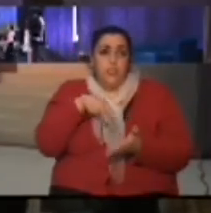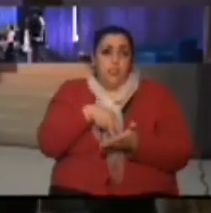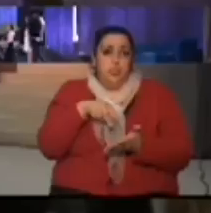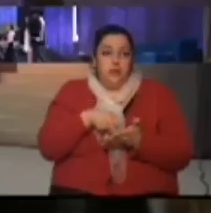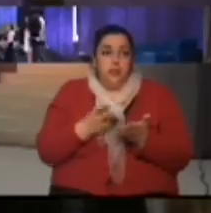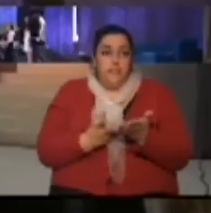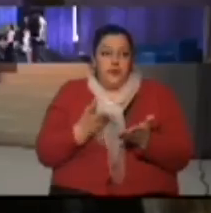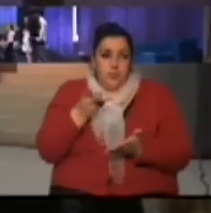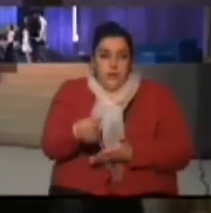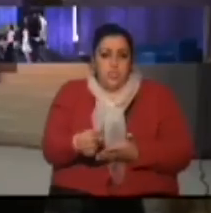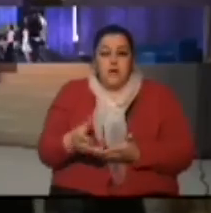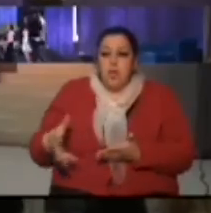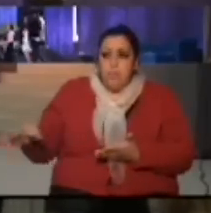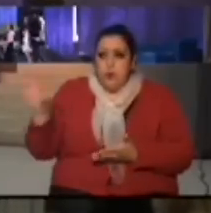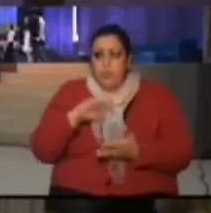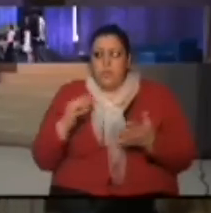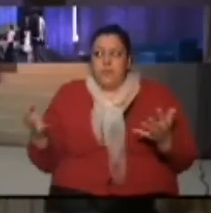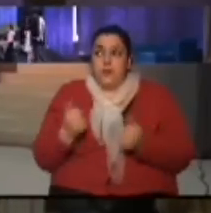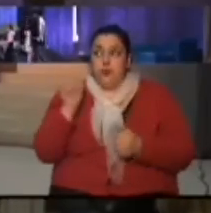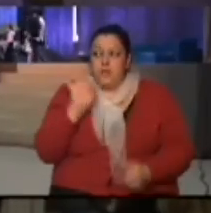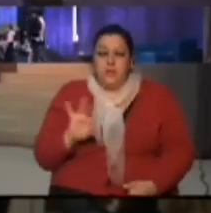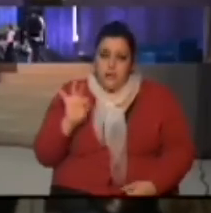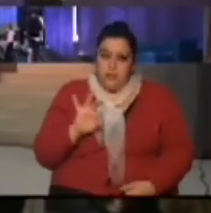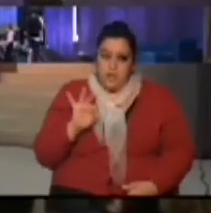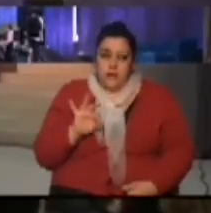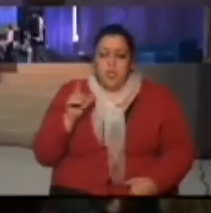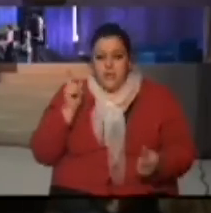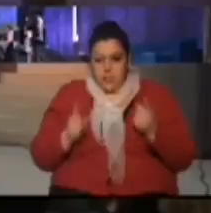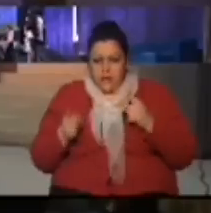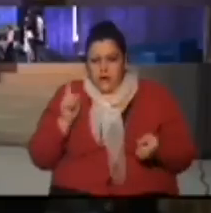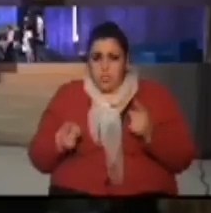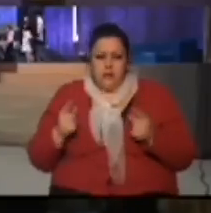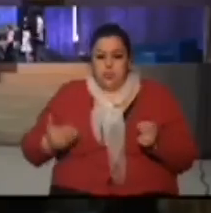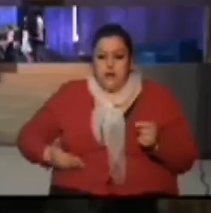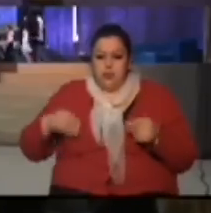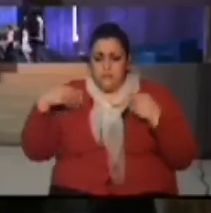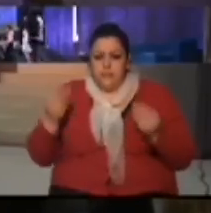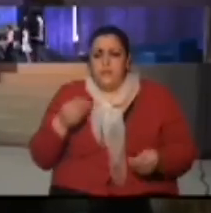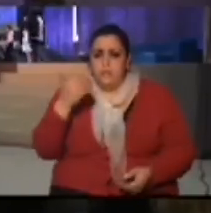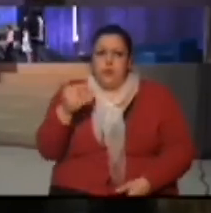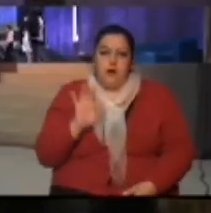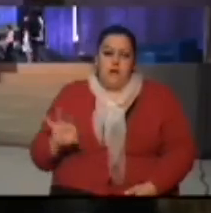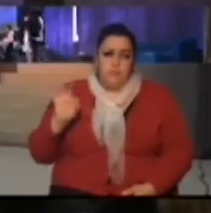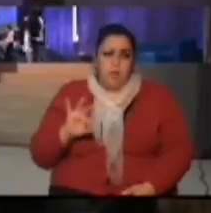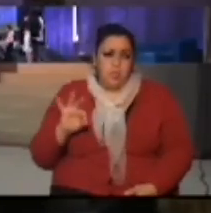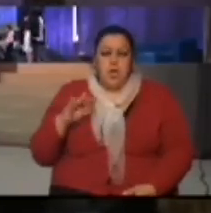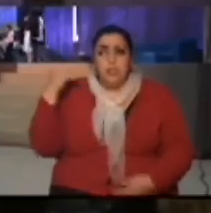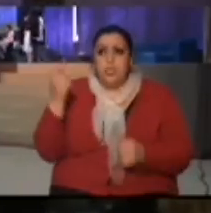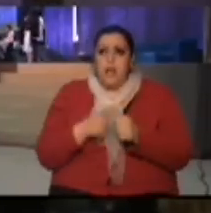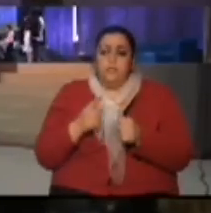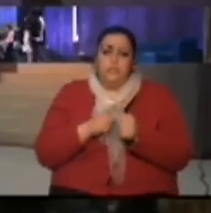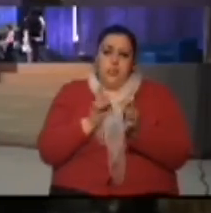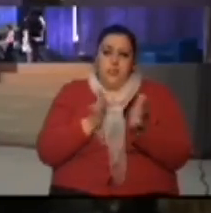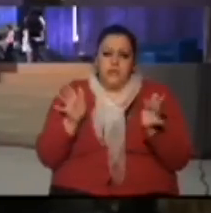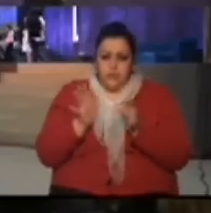մեկի փրկության համար, միայն նա իր կյանքը տվեց քո համար, քո համար, միայն նա, նրան ունն է Հիսուս